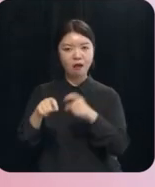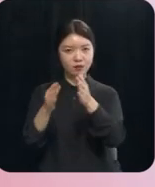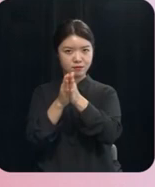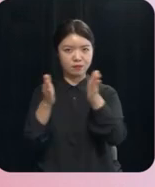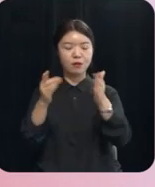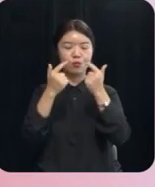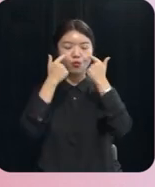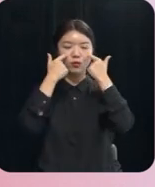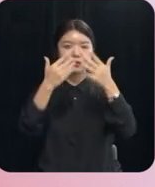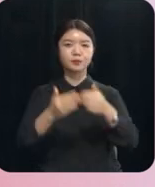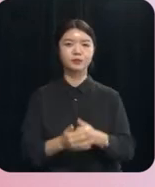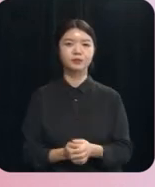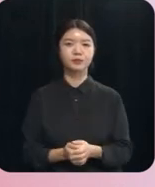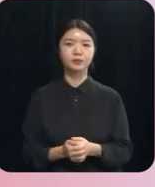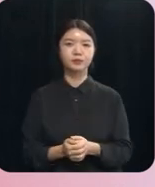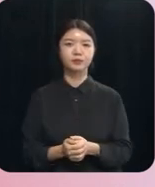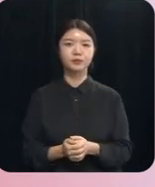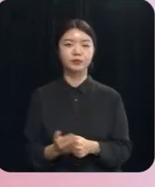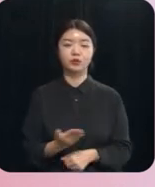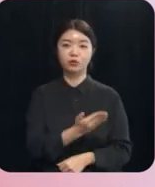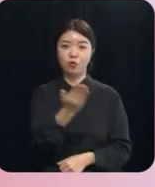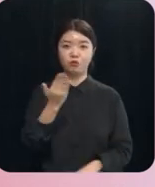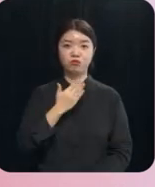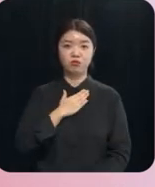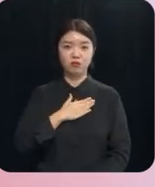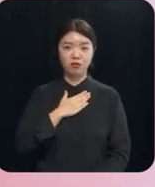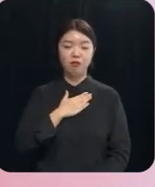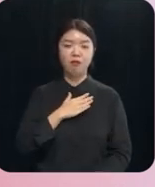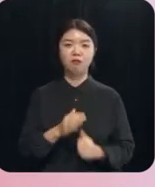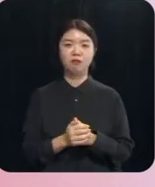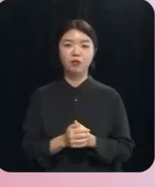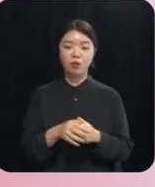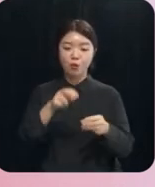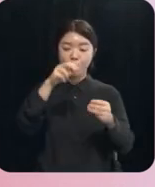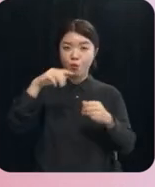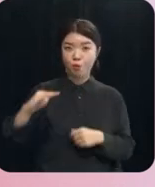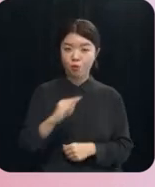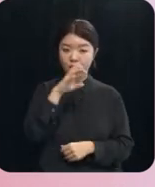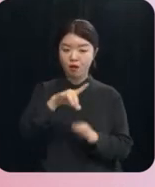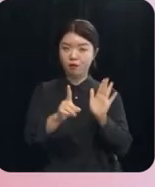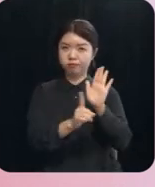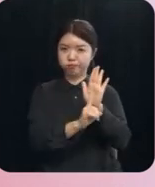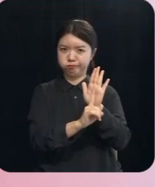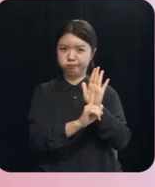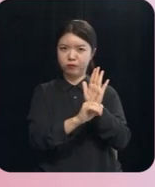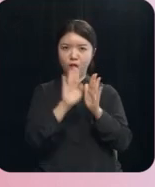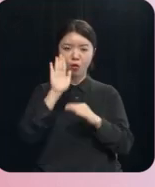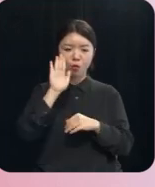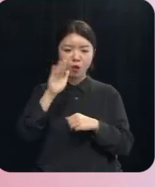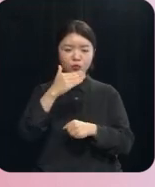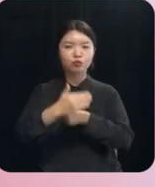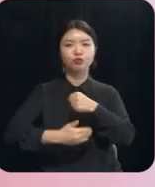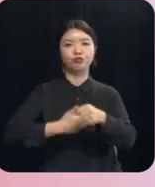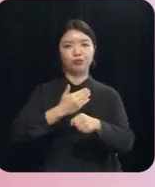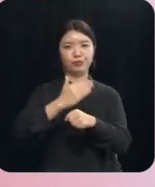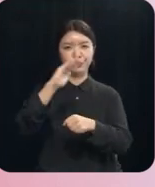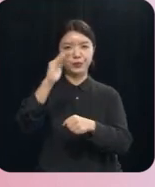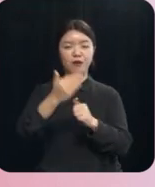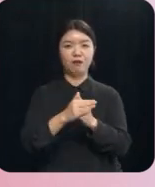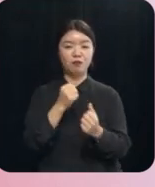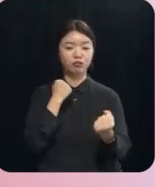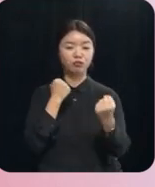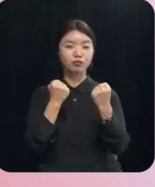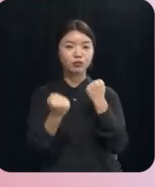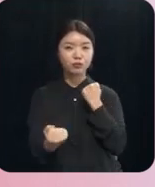자명합니다. 여러분 아시다시피 공항이 착공 발표가 된 지가 벌써 9년이 지났습니다. 그럼에도